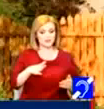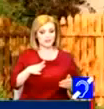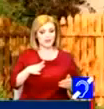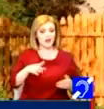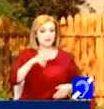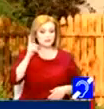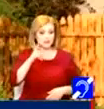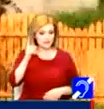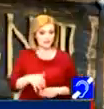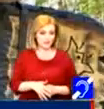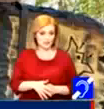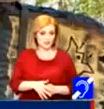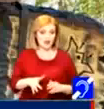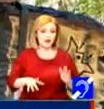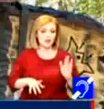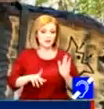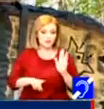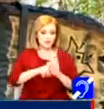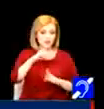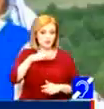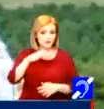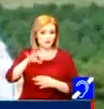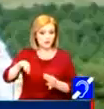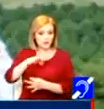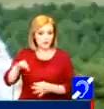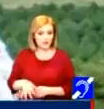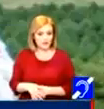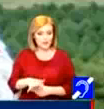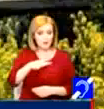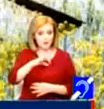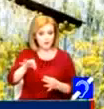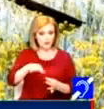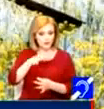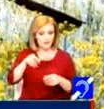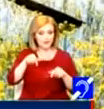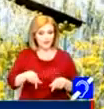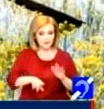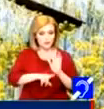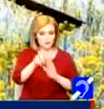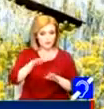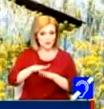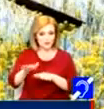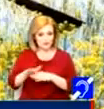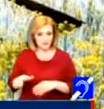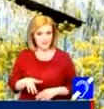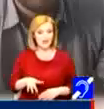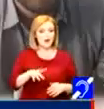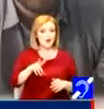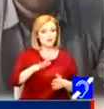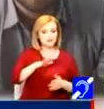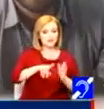basarabean a inițiat proiectul Redescoperă Lunga Prutului și l-a implementat la el acasă, fiind un exemplu de implicare a celor din diaspora în dezvoltarea